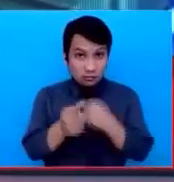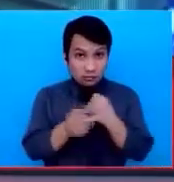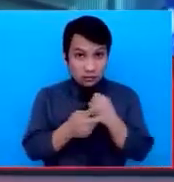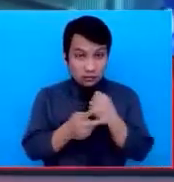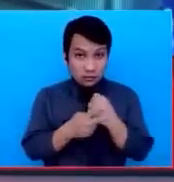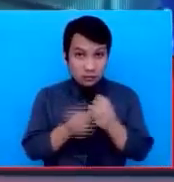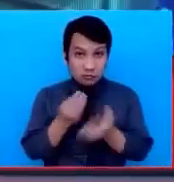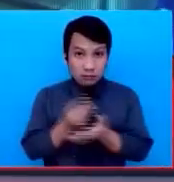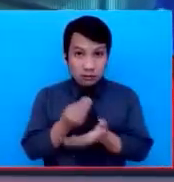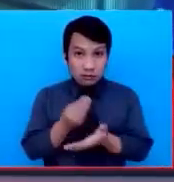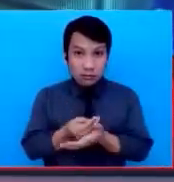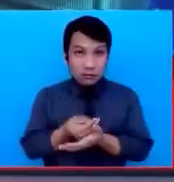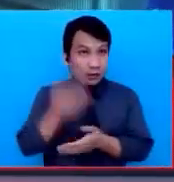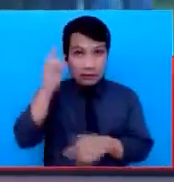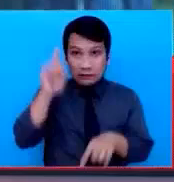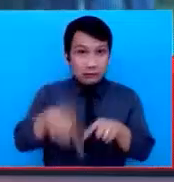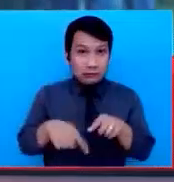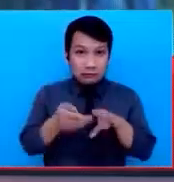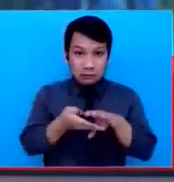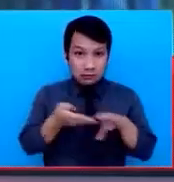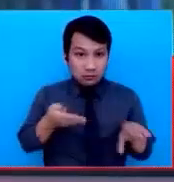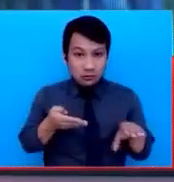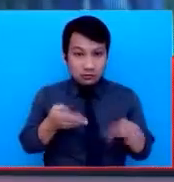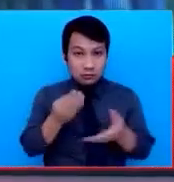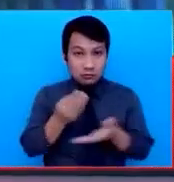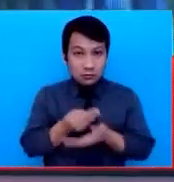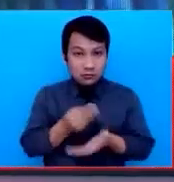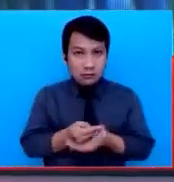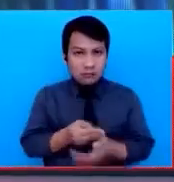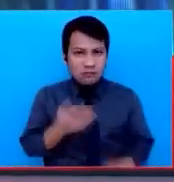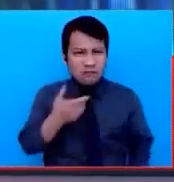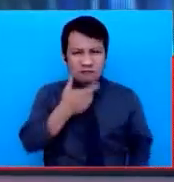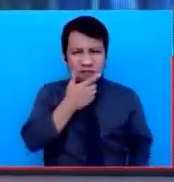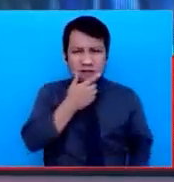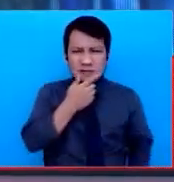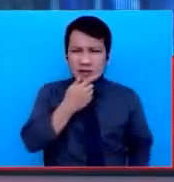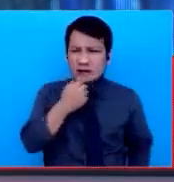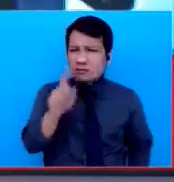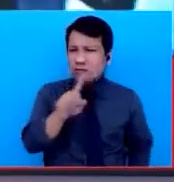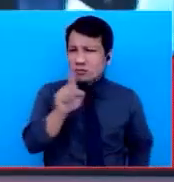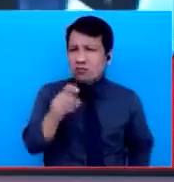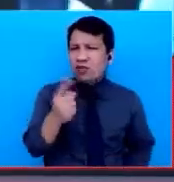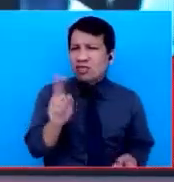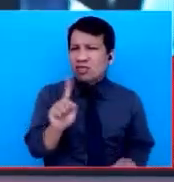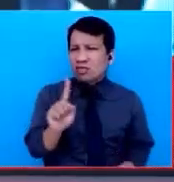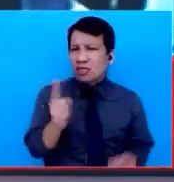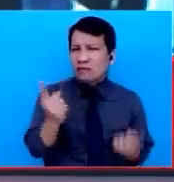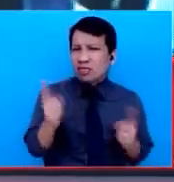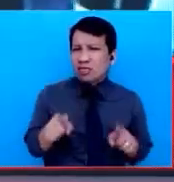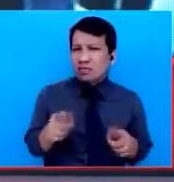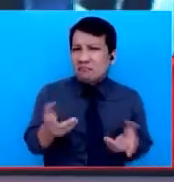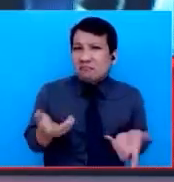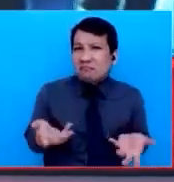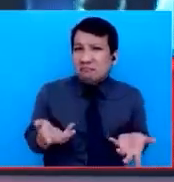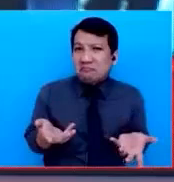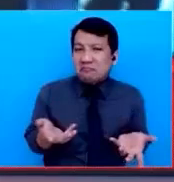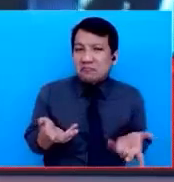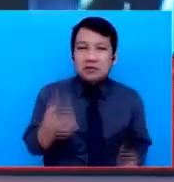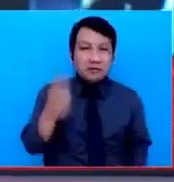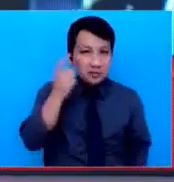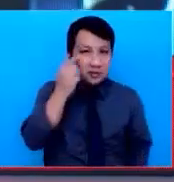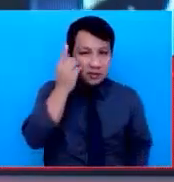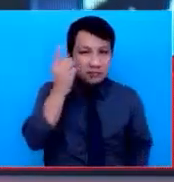kahit hindi naman sila nagwi-withdraw. Ang tanong, anong nangyari? Nasa front line ng balitang yan, si Gerard De La